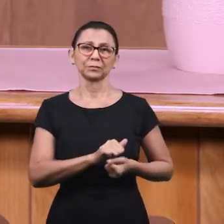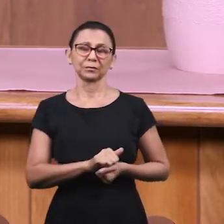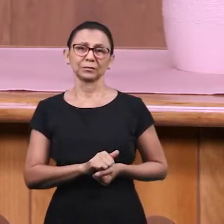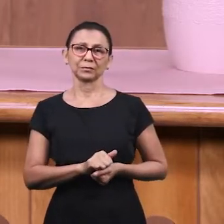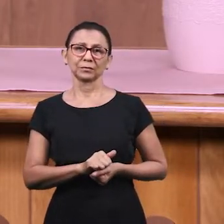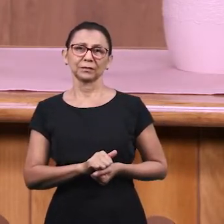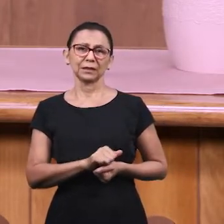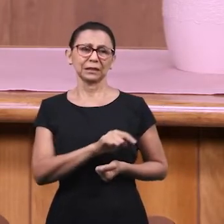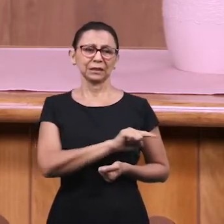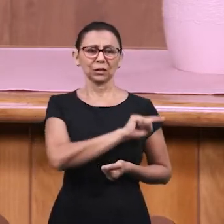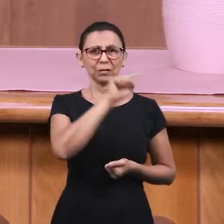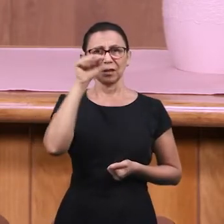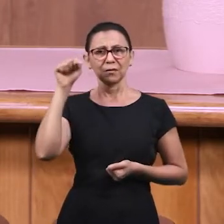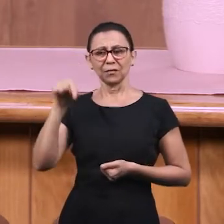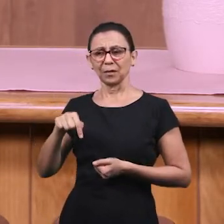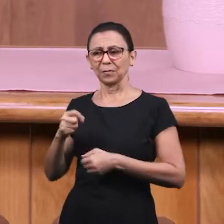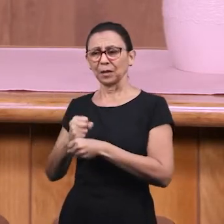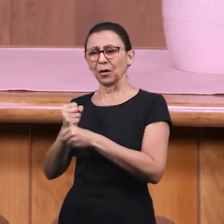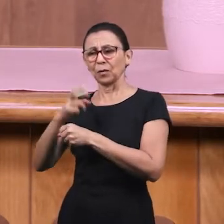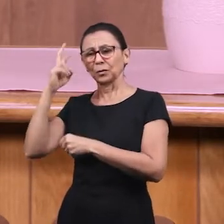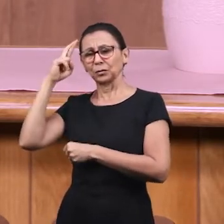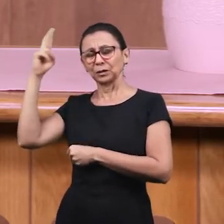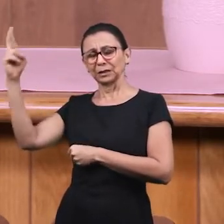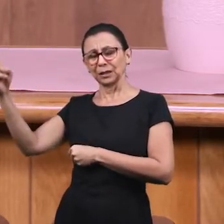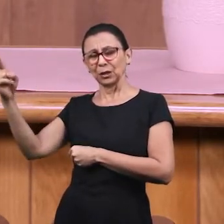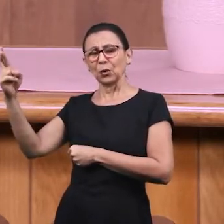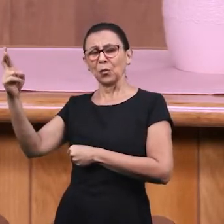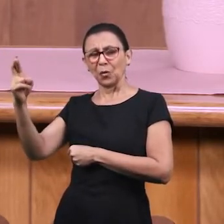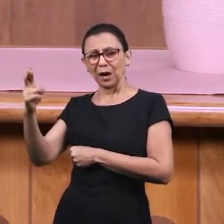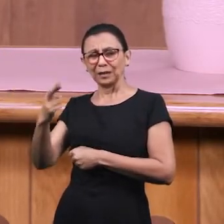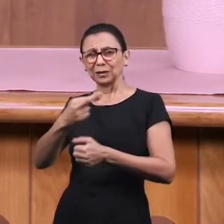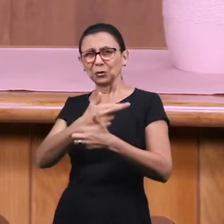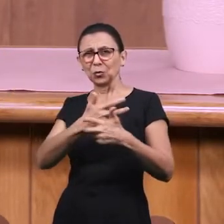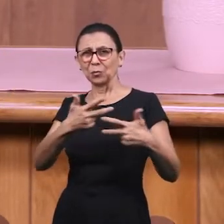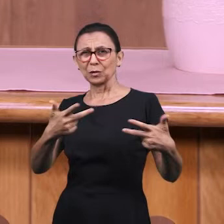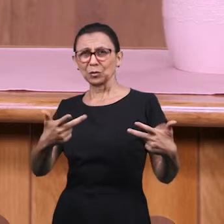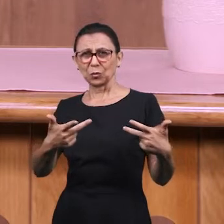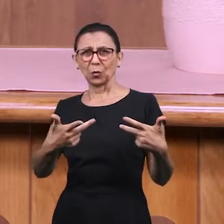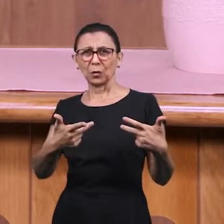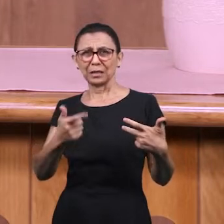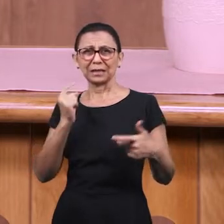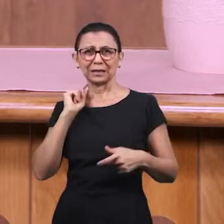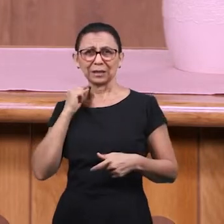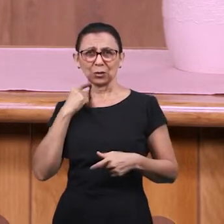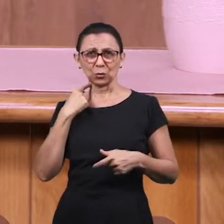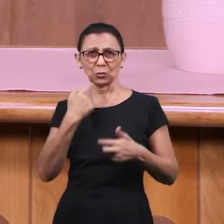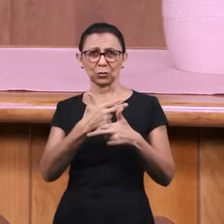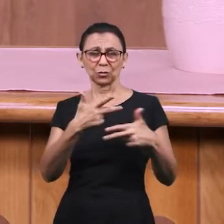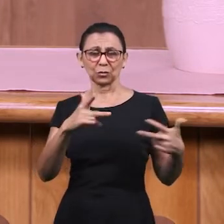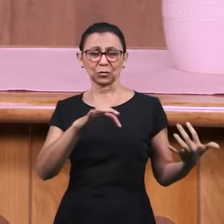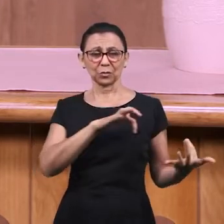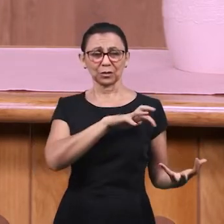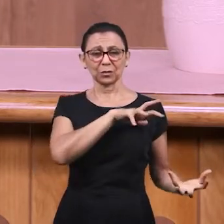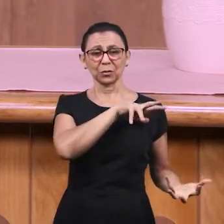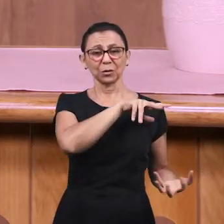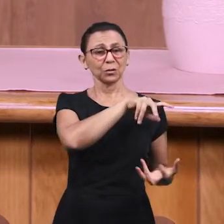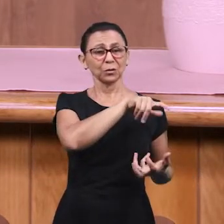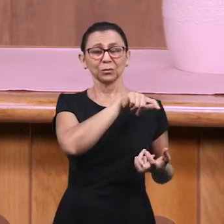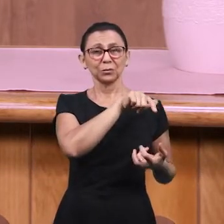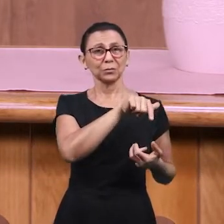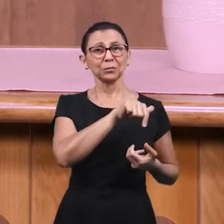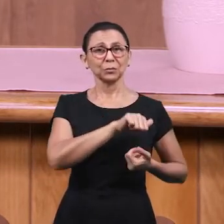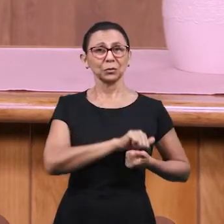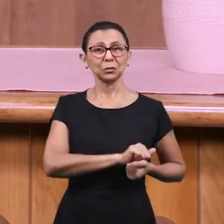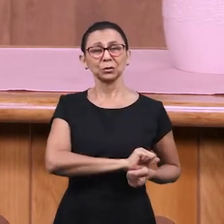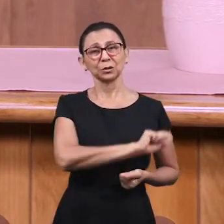И он пришел с этими остатками мирской жизни. И вывести его из селения в новую фазу –